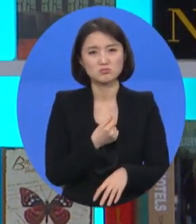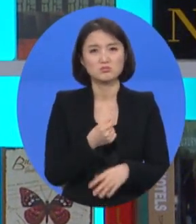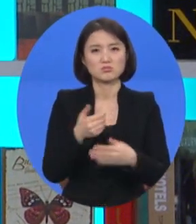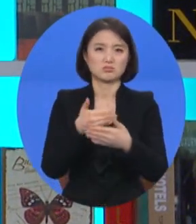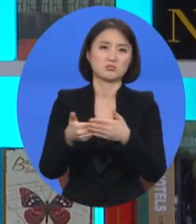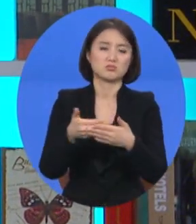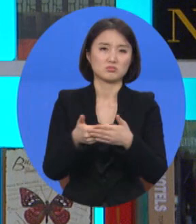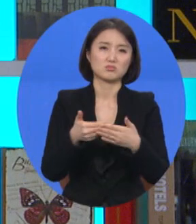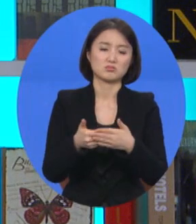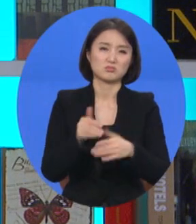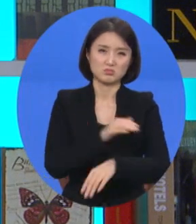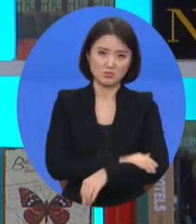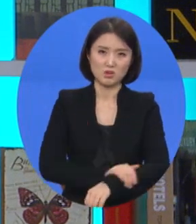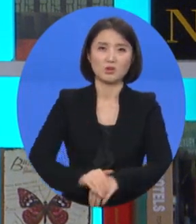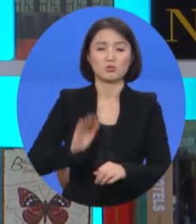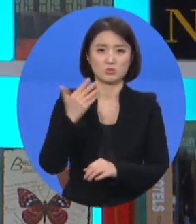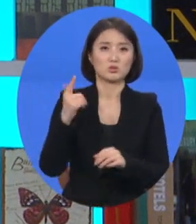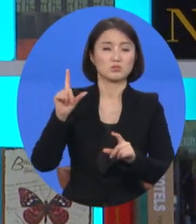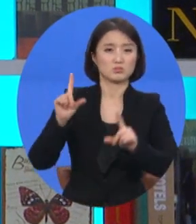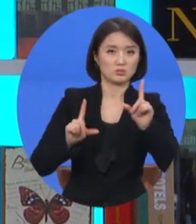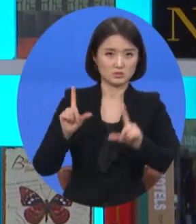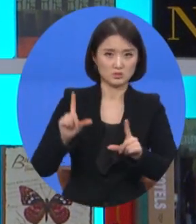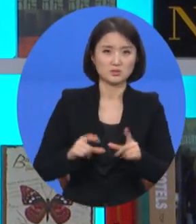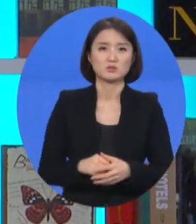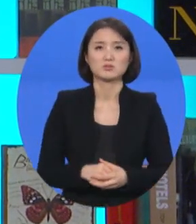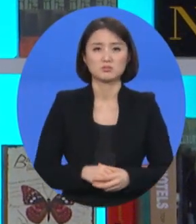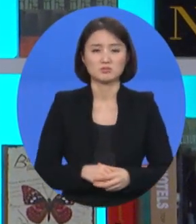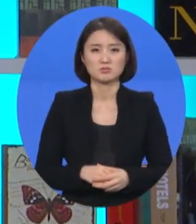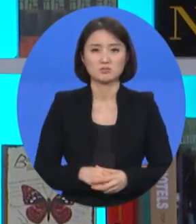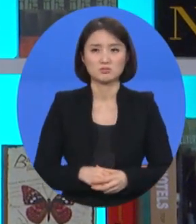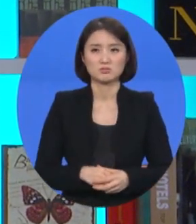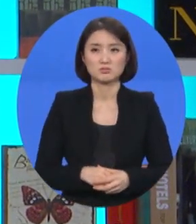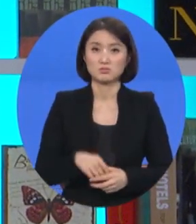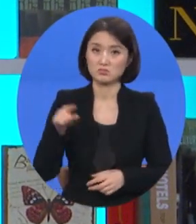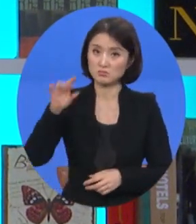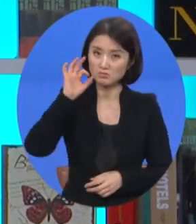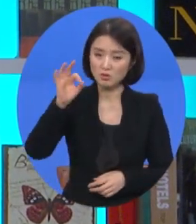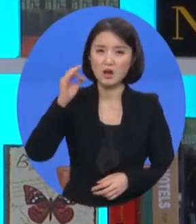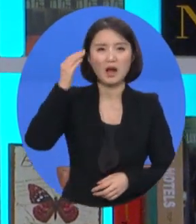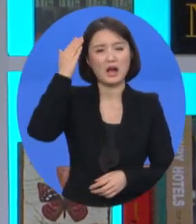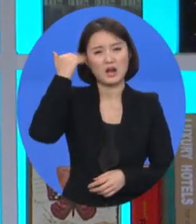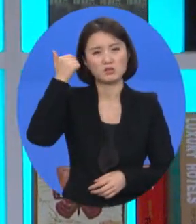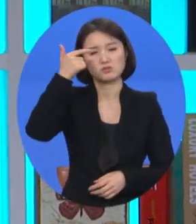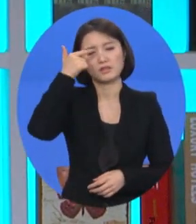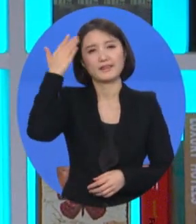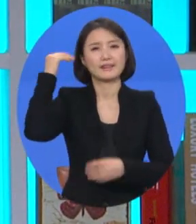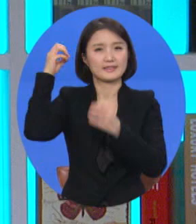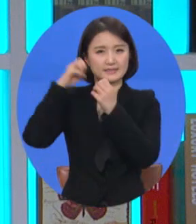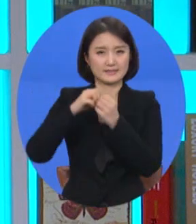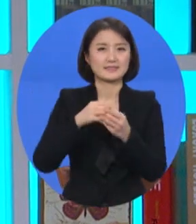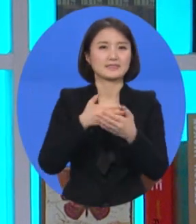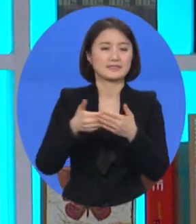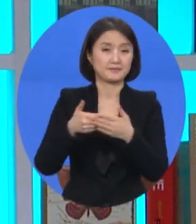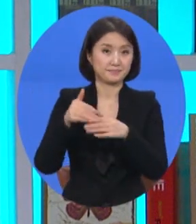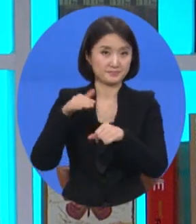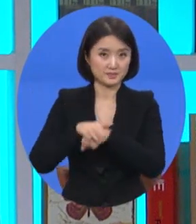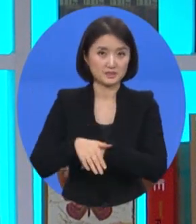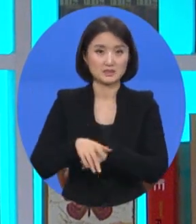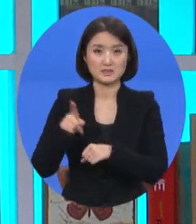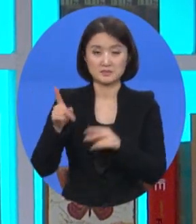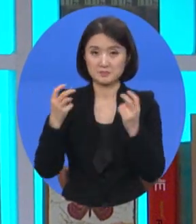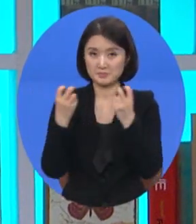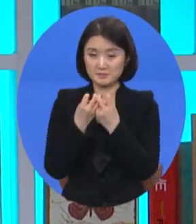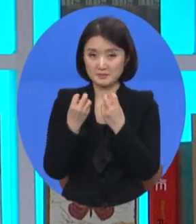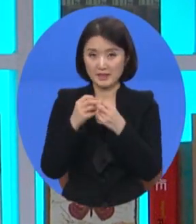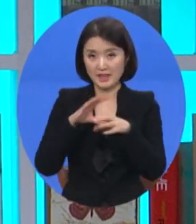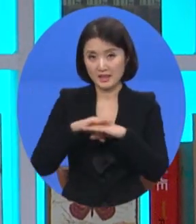자기 역할을 충실히 하고 있는 그런 우리의 그림의 구도 이것이 오늘날 우리 그림을 감사하는 우리한테 그 시대 사람들의